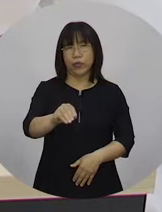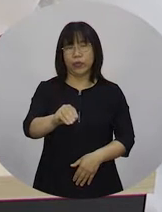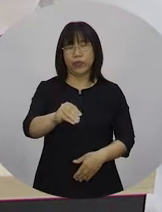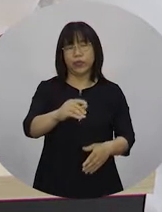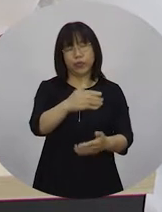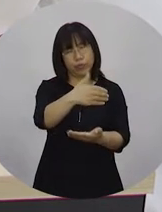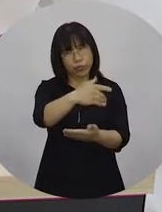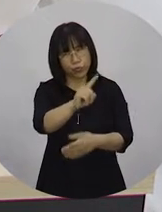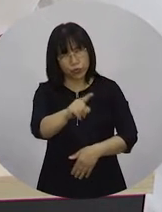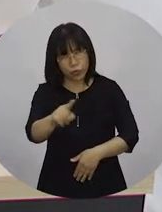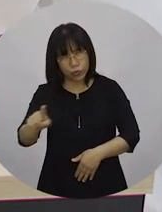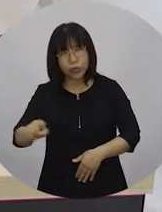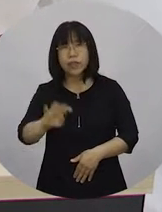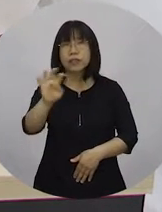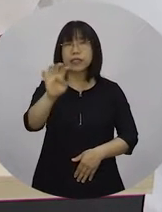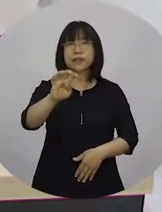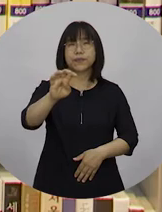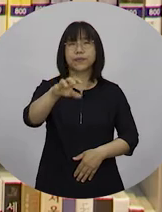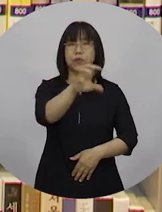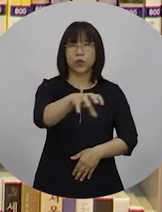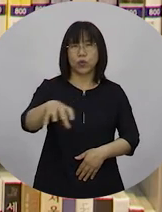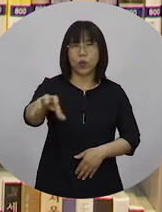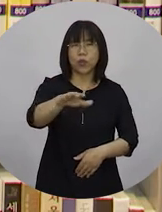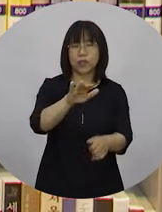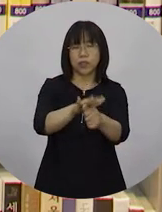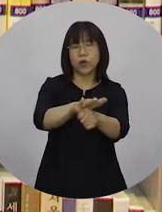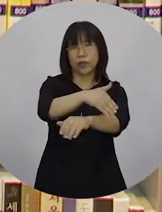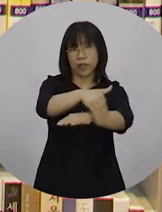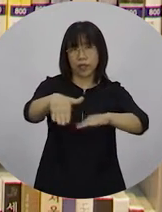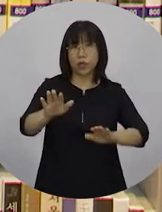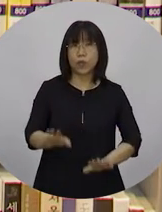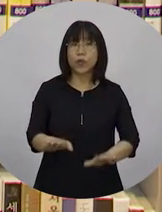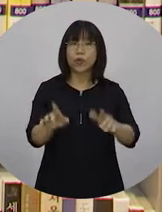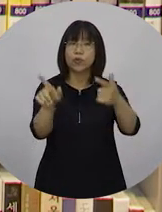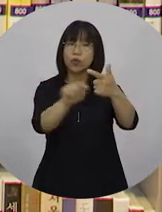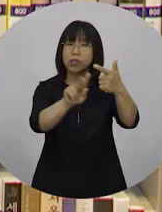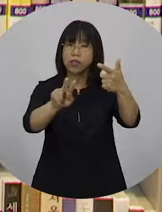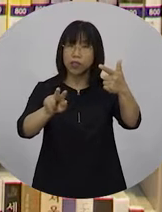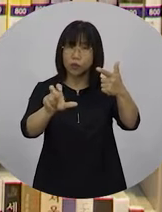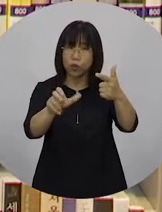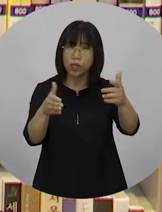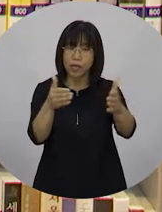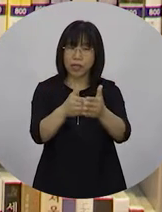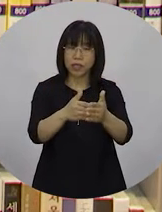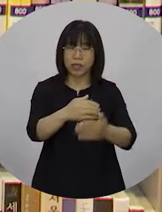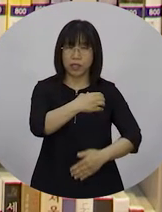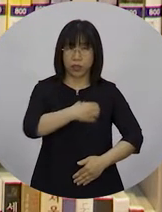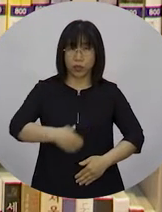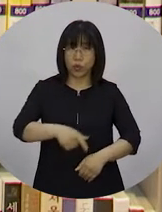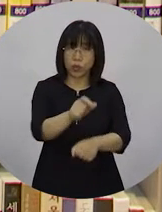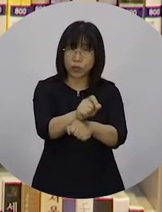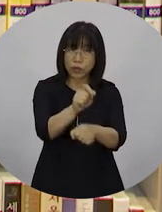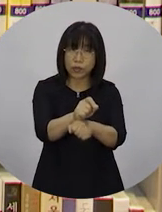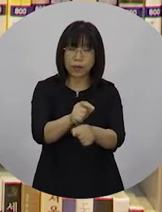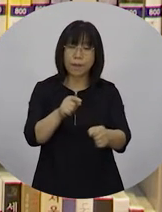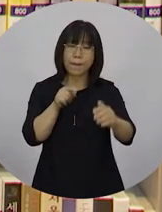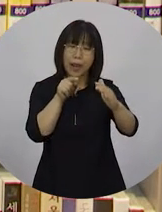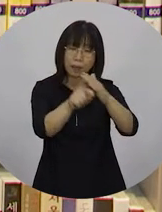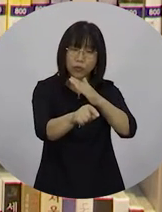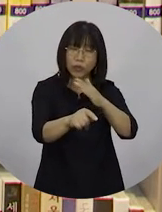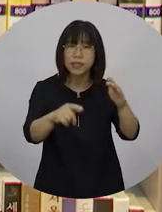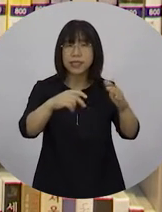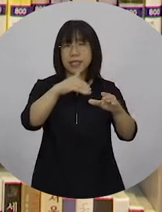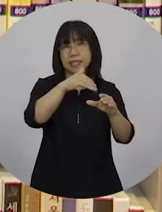모임을 지원할 예정입니다. 신청을 원하는 주민은 오는 25일까지 해당 동주민센터를